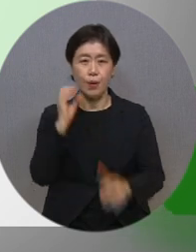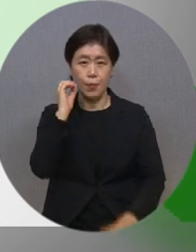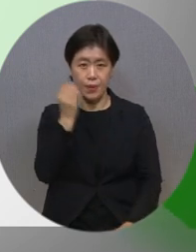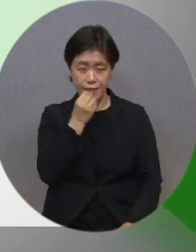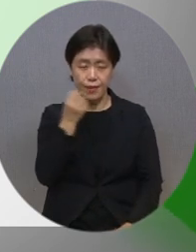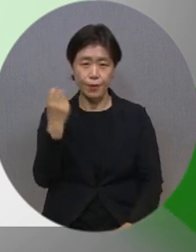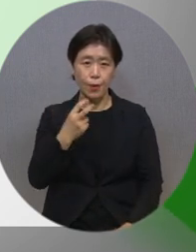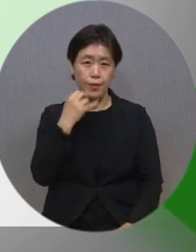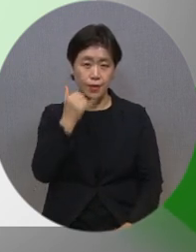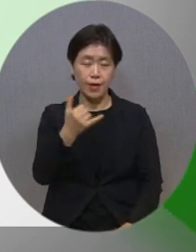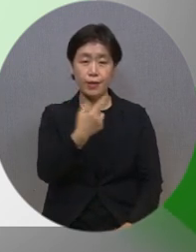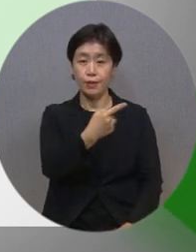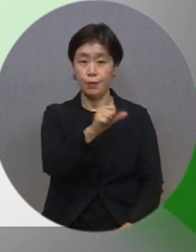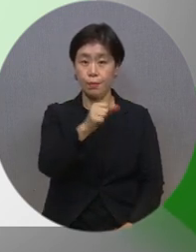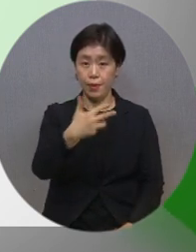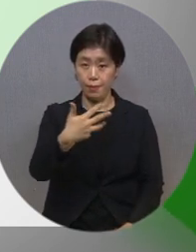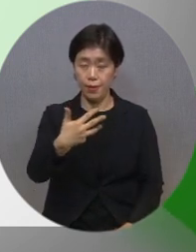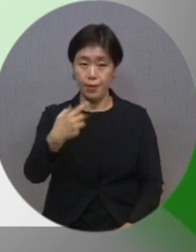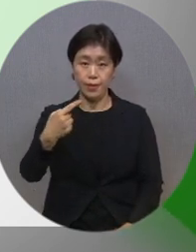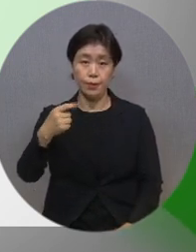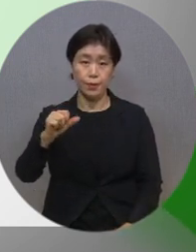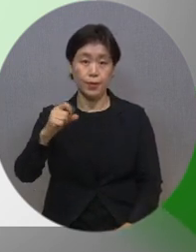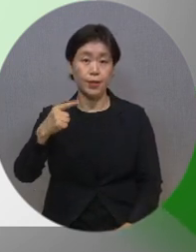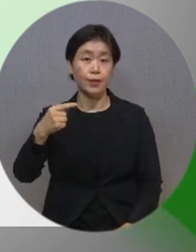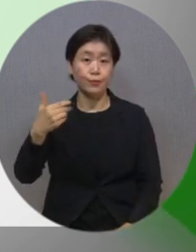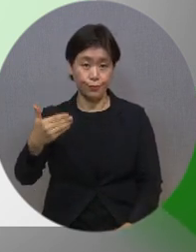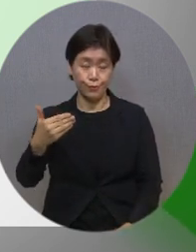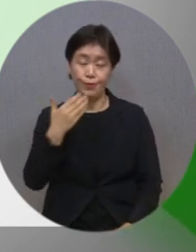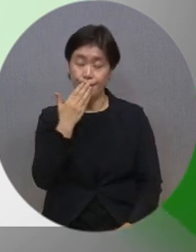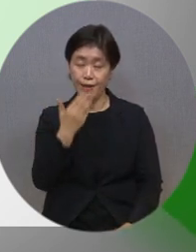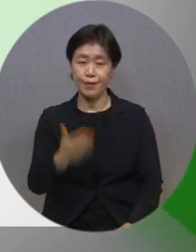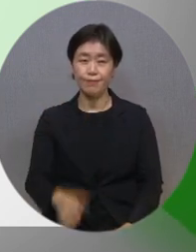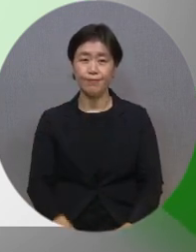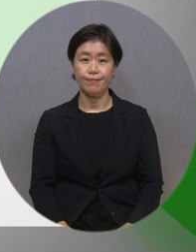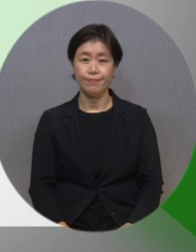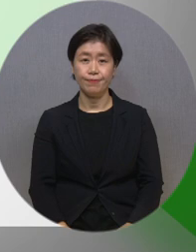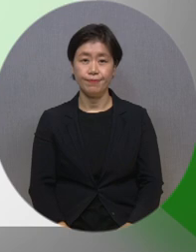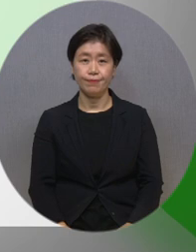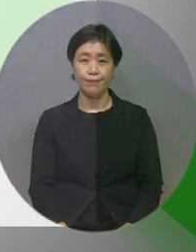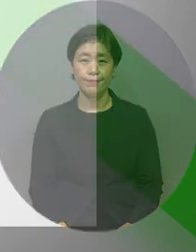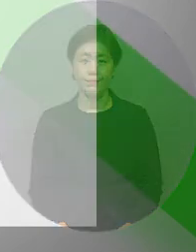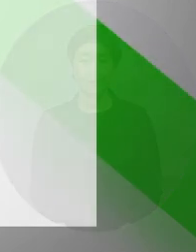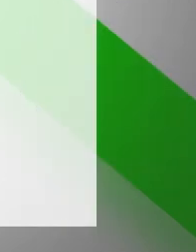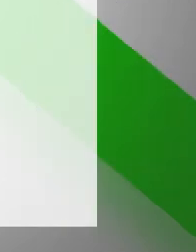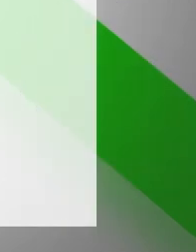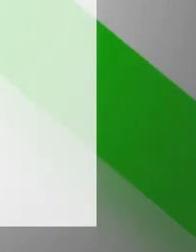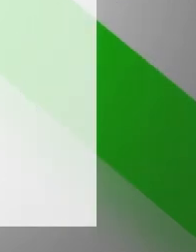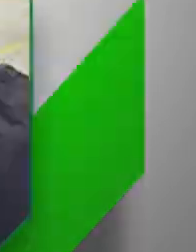1588-1519로 전화해서 각 담당 지사에 문의하시기 바랍니다.